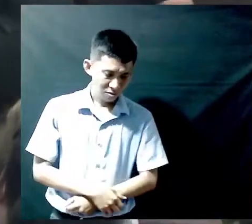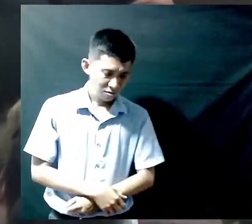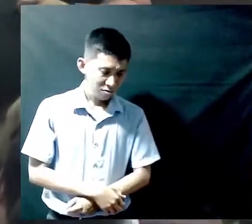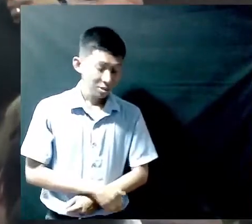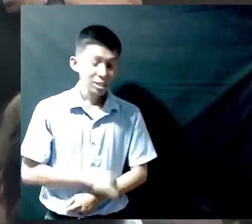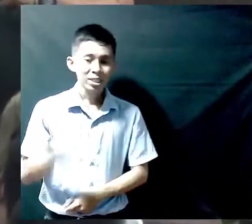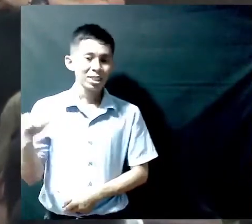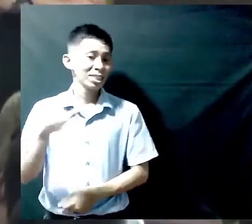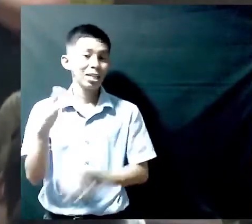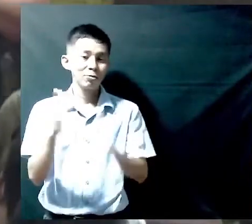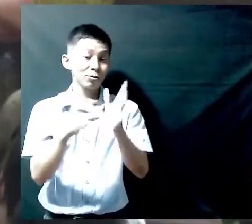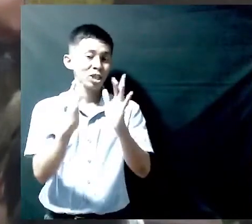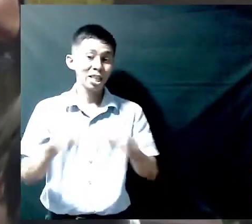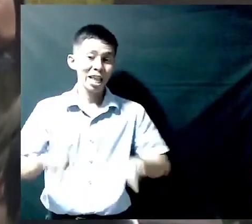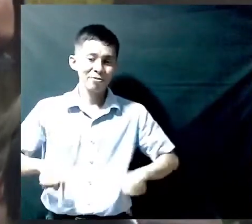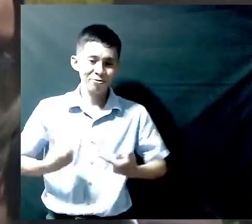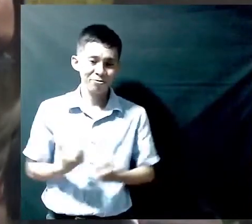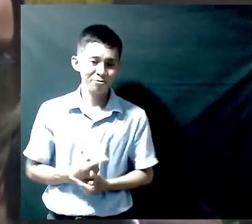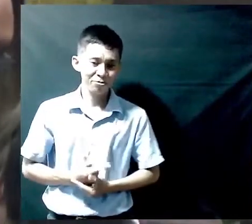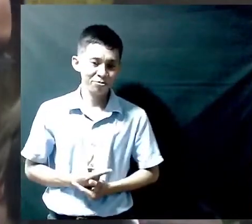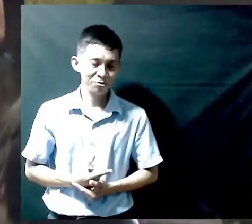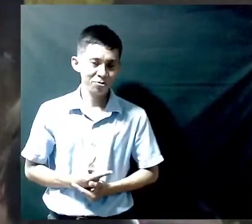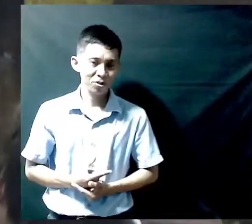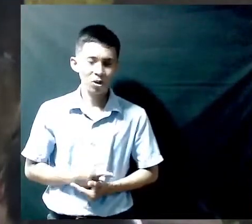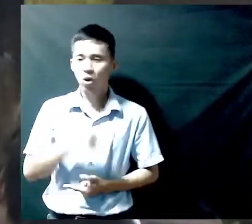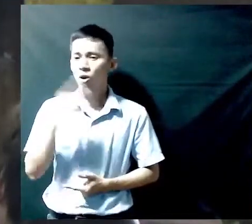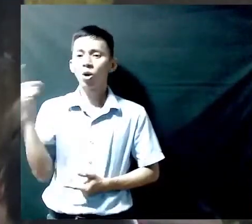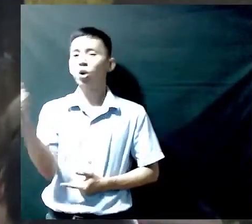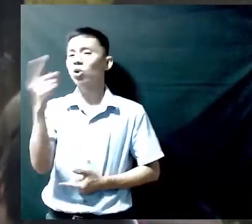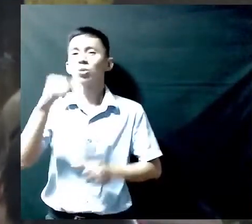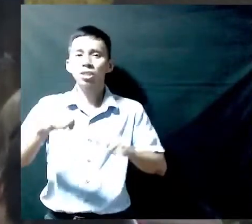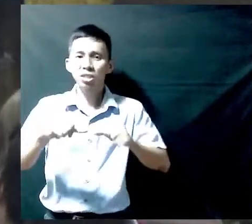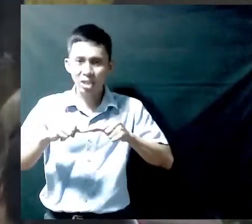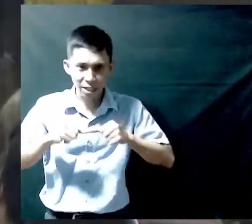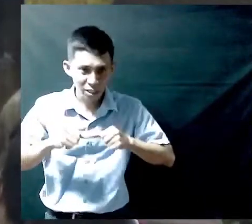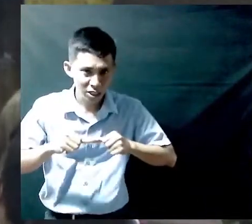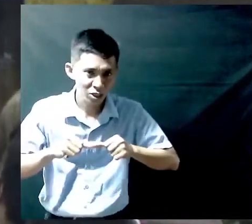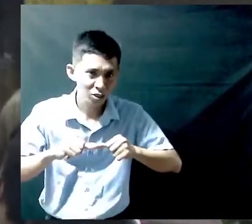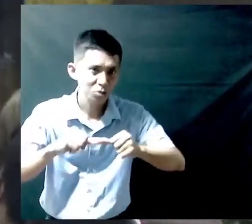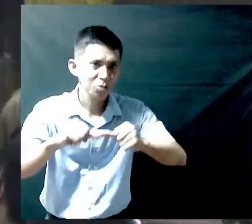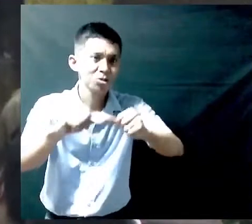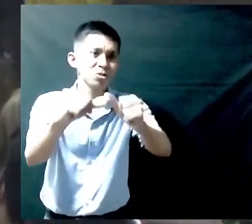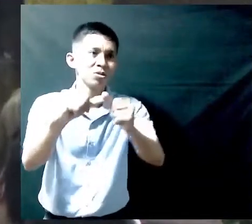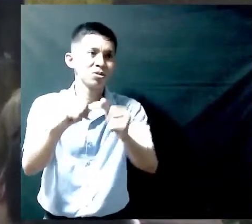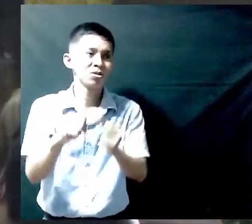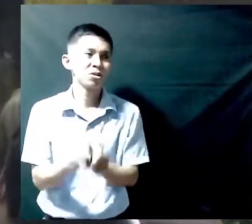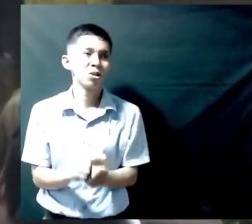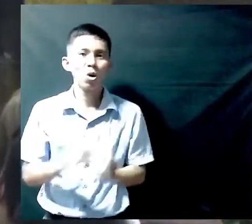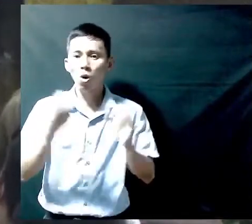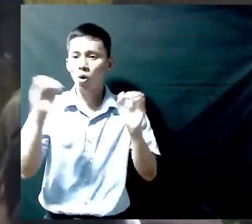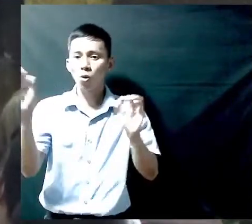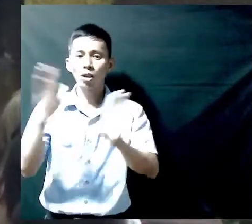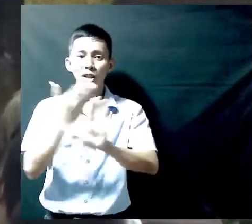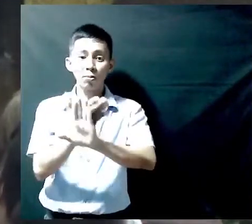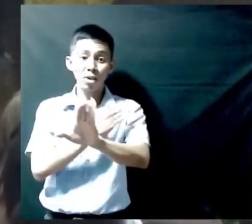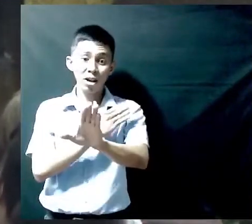Hindi po, tuloy-tuloy yan. Maring hindi mabilis, pero mahalaga, tuloy-tuloy. Di ba? Hindi naman pabilisan